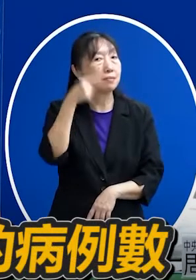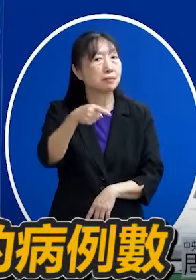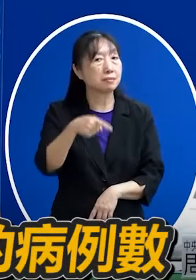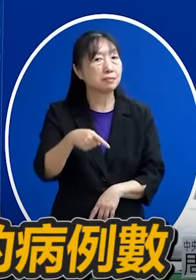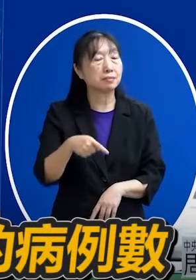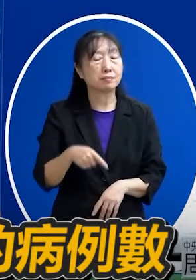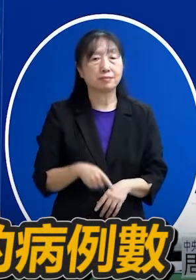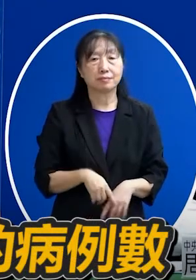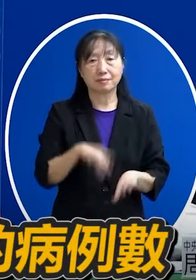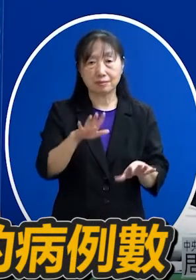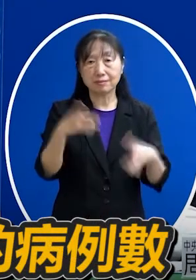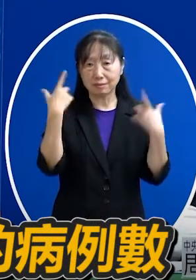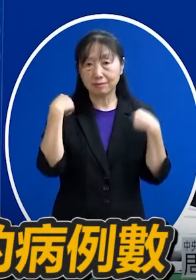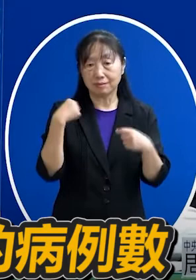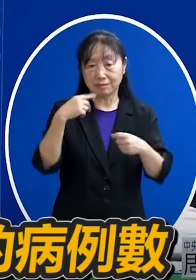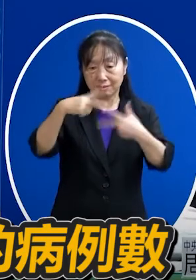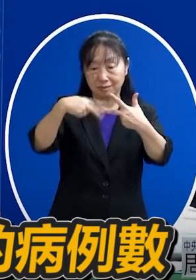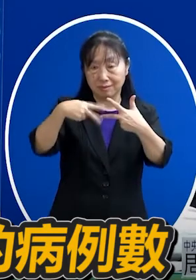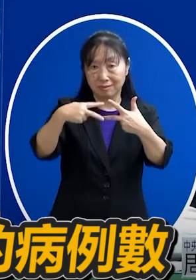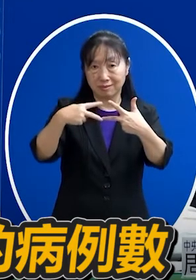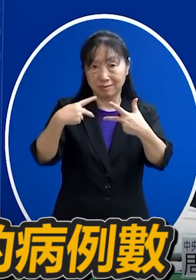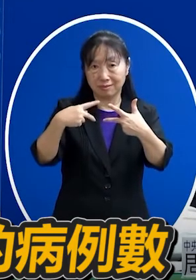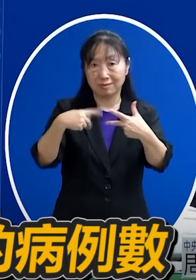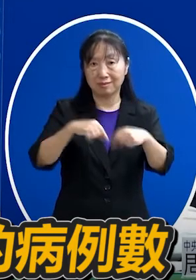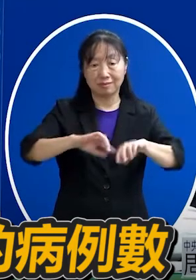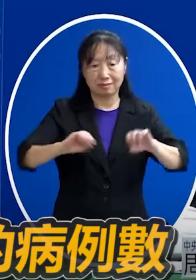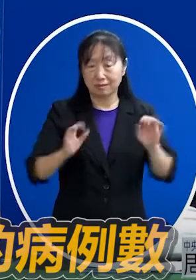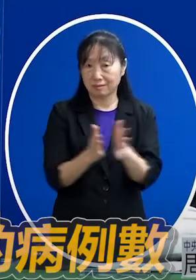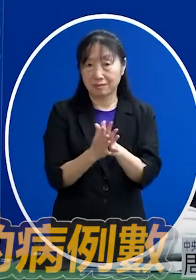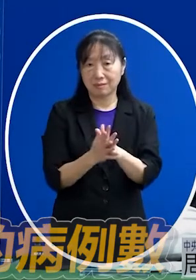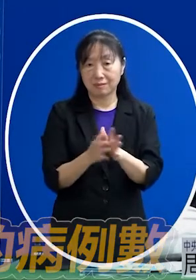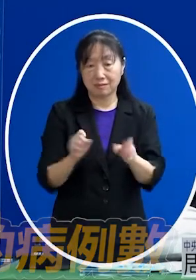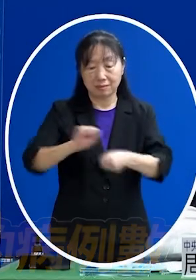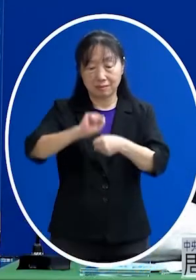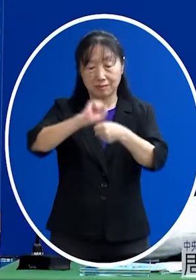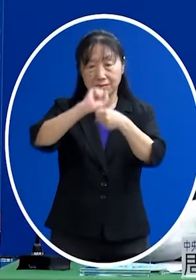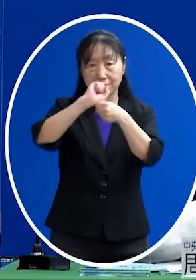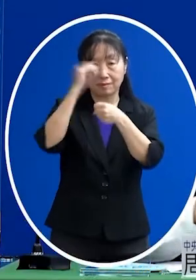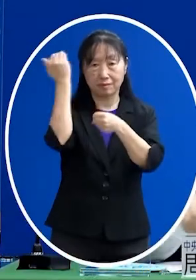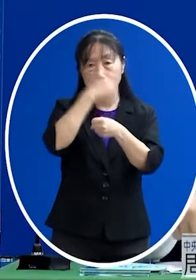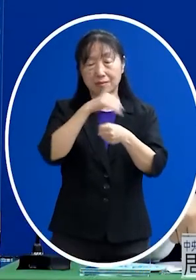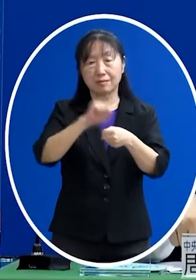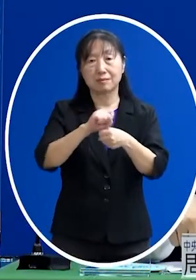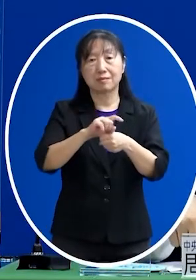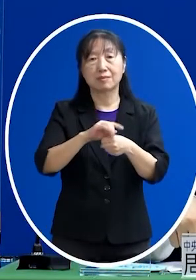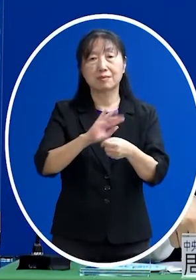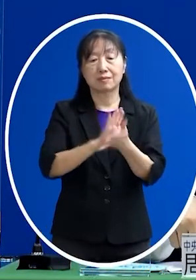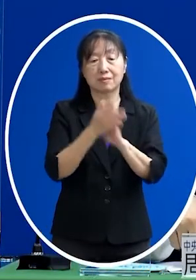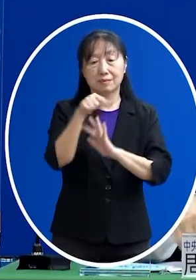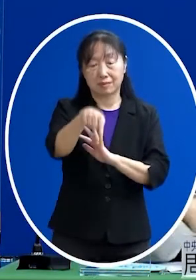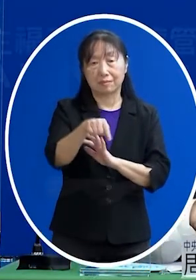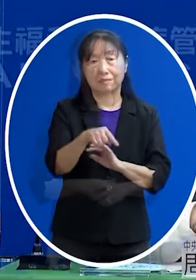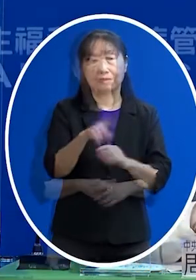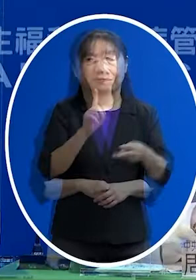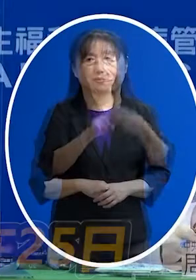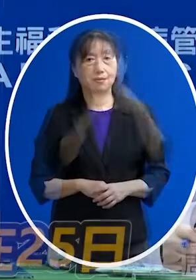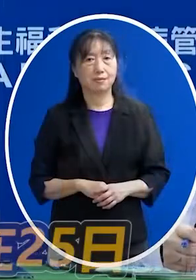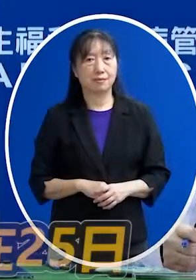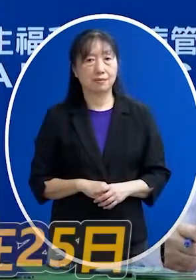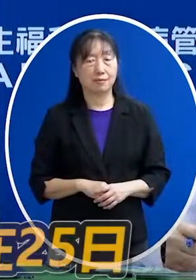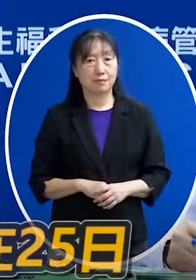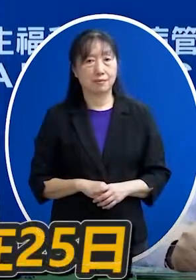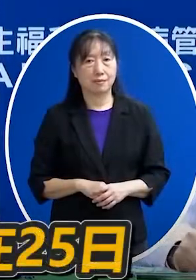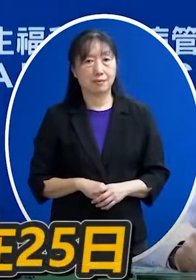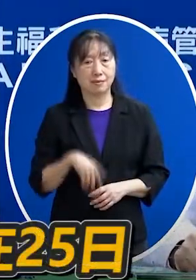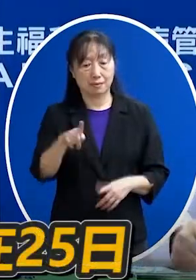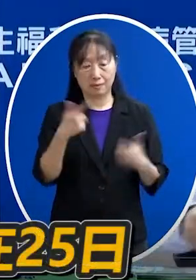可以看到说在短短的2周之内，就快速的增加，然后已经成为当地的一个主流的病毒株。